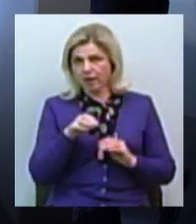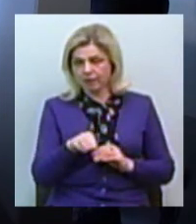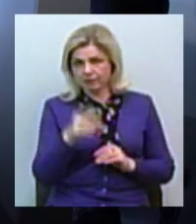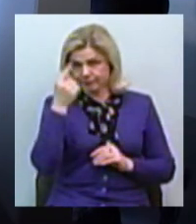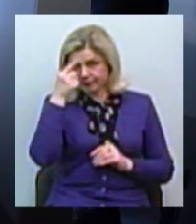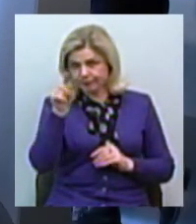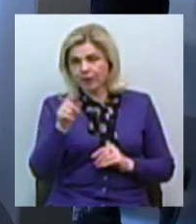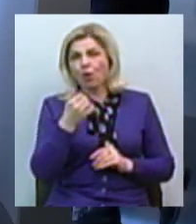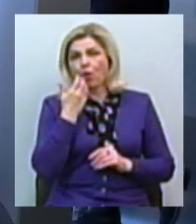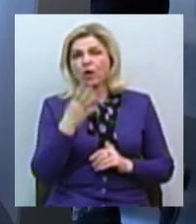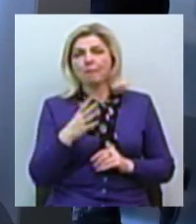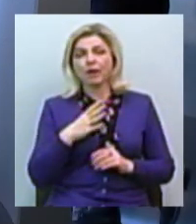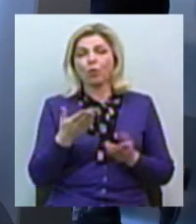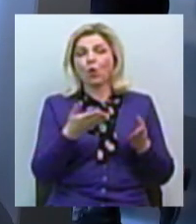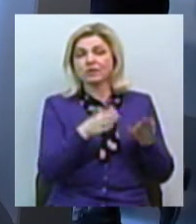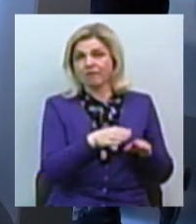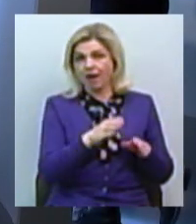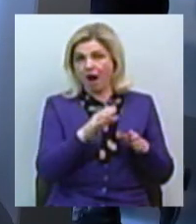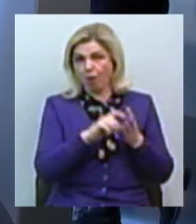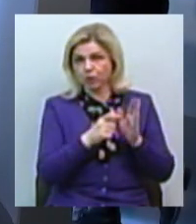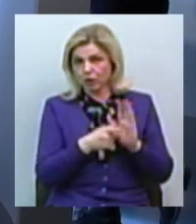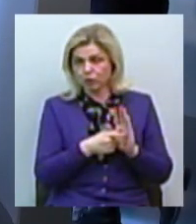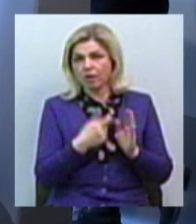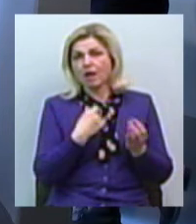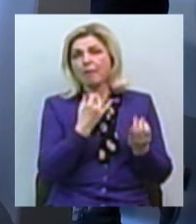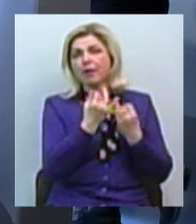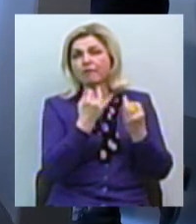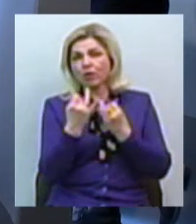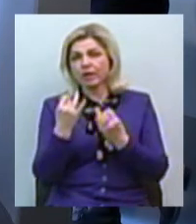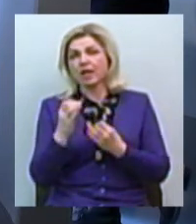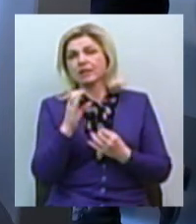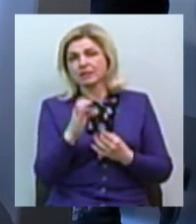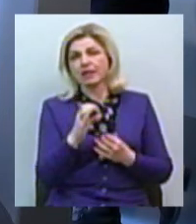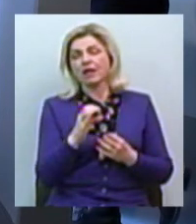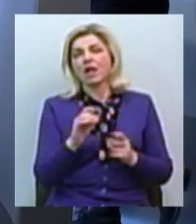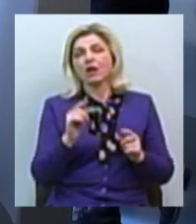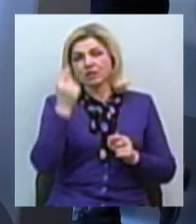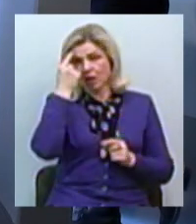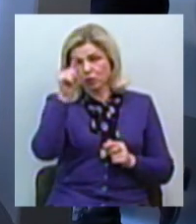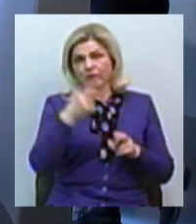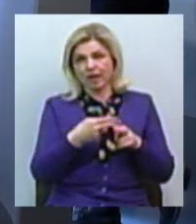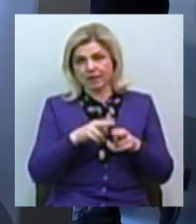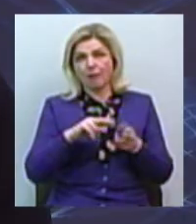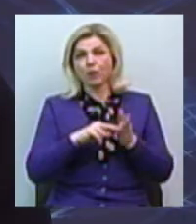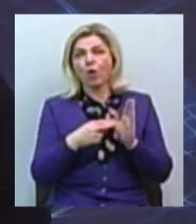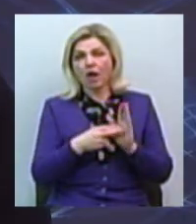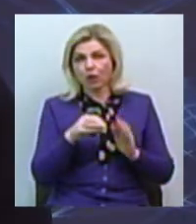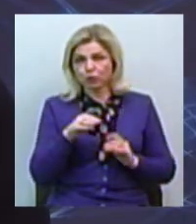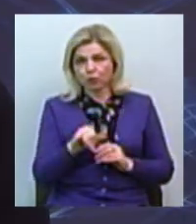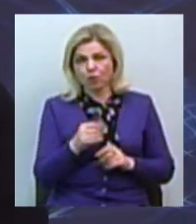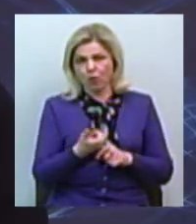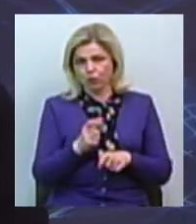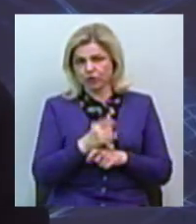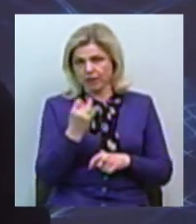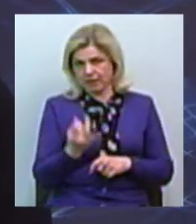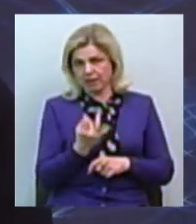вже покидали аудиторію, то я перемовився теж декількома словами з основником цього проєкту. Це дуже цікавий проєкт,